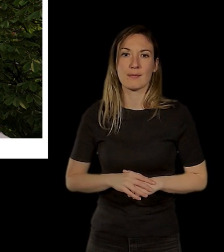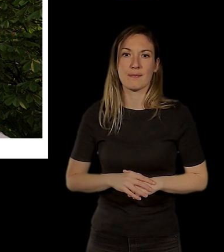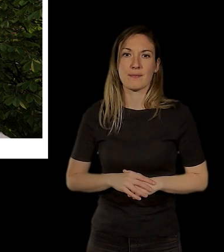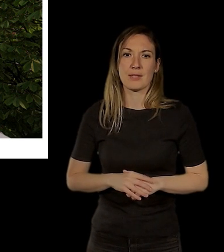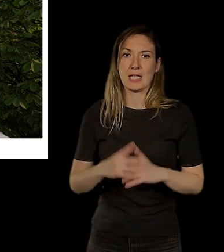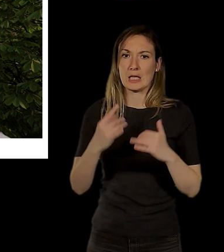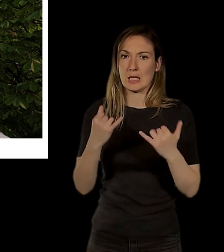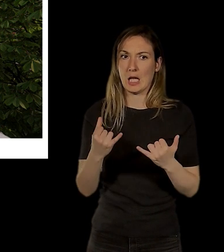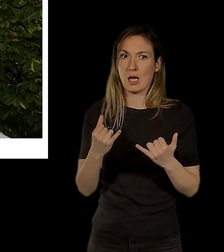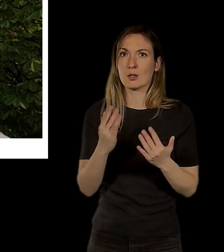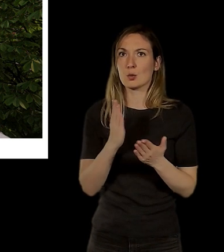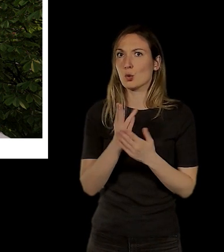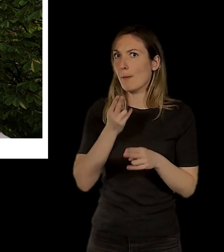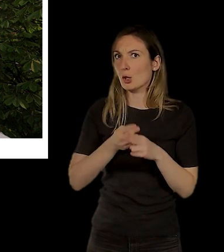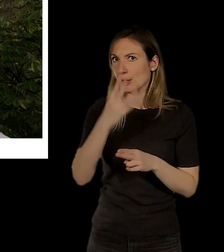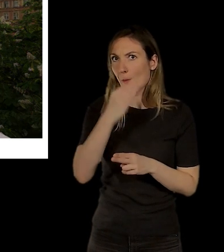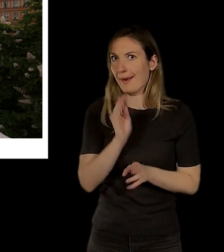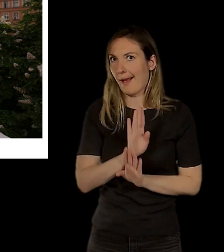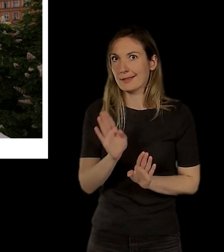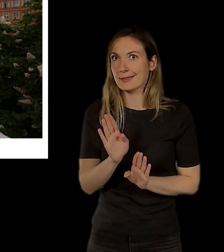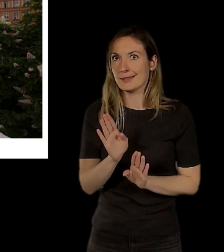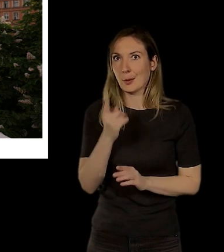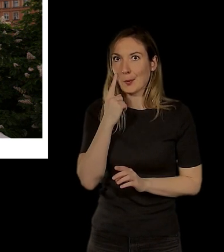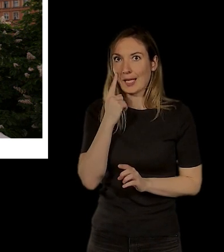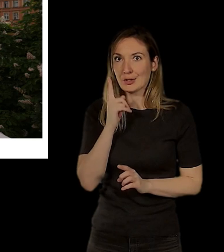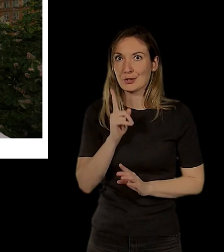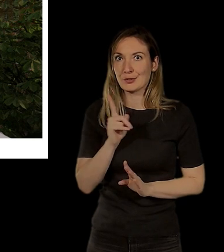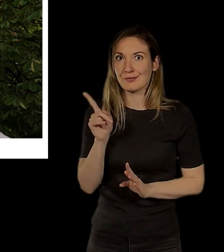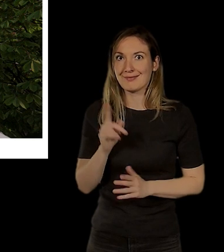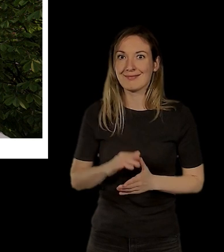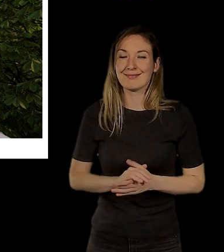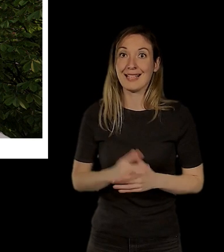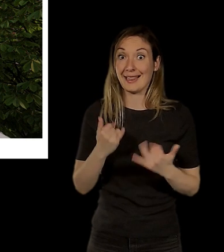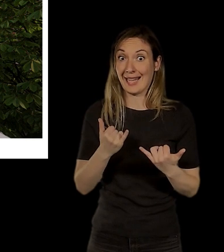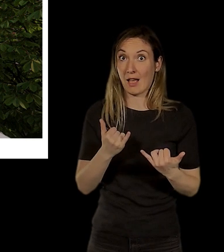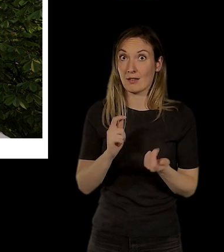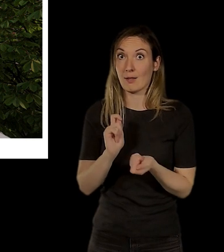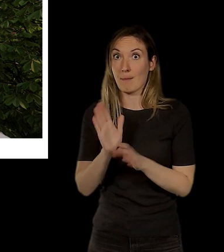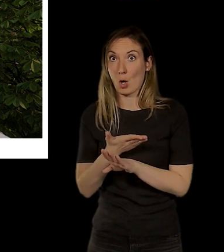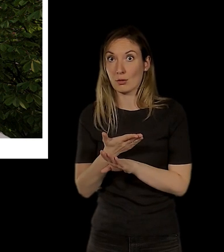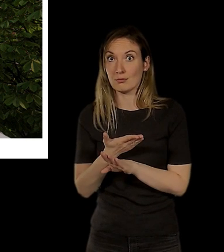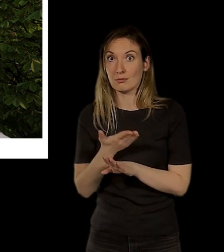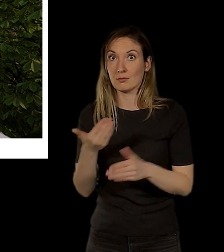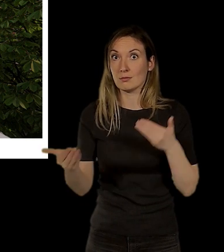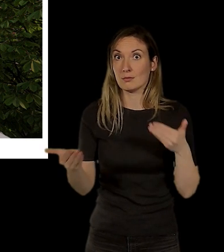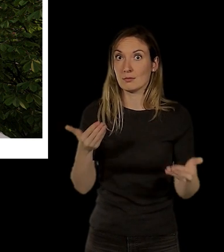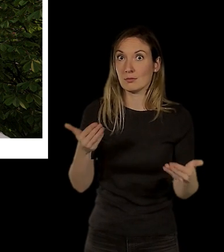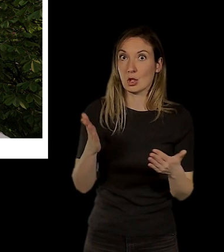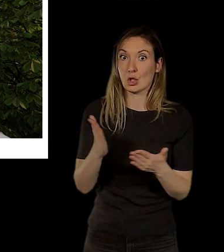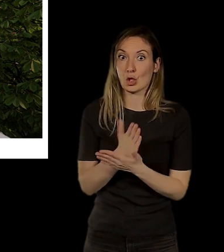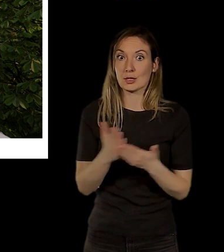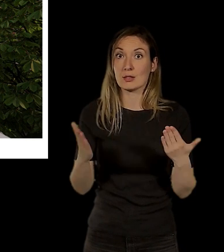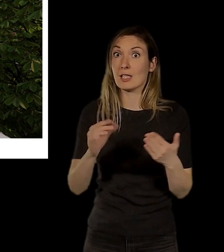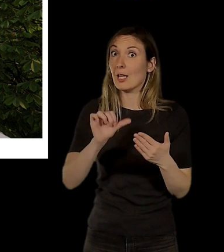méně komentáři poslední série obrázků ze současného stavu po první pouze